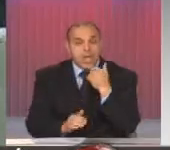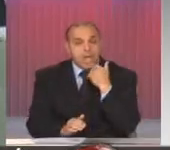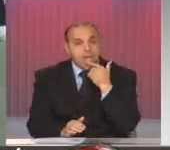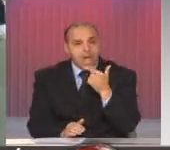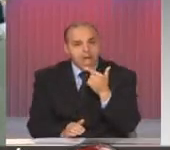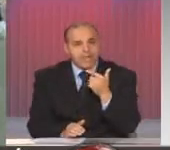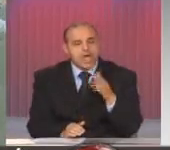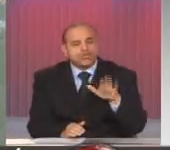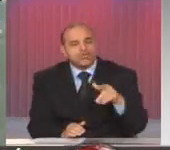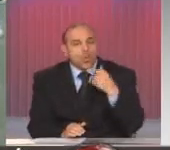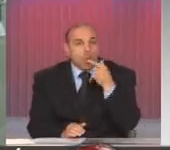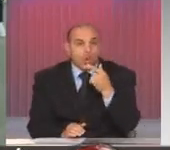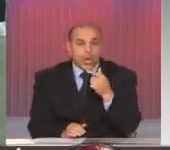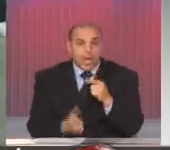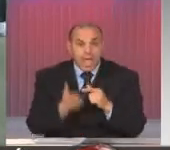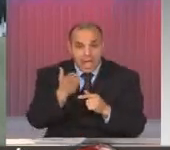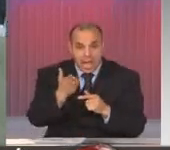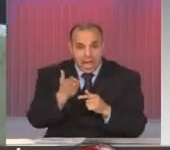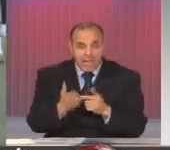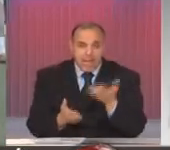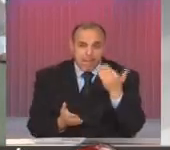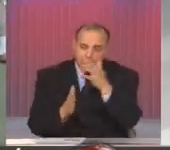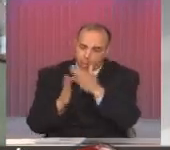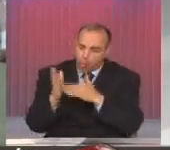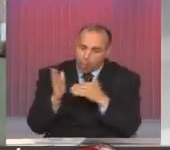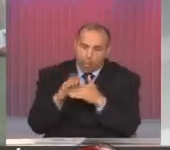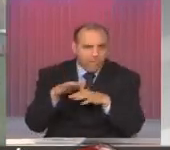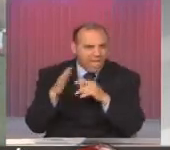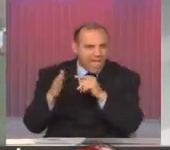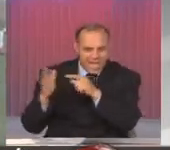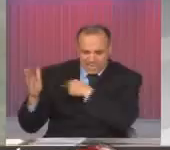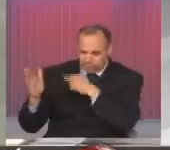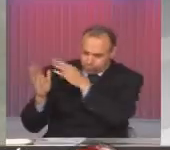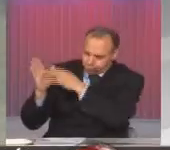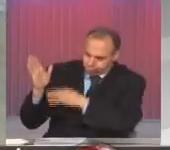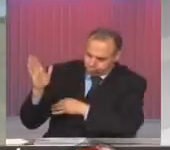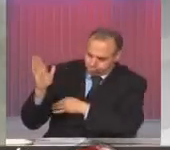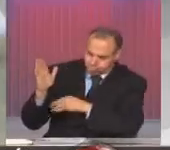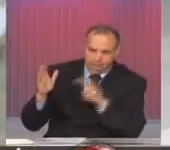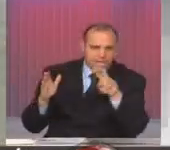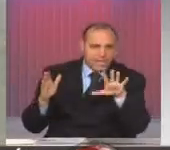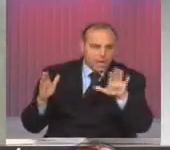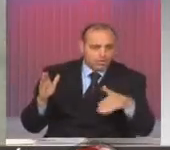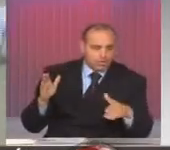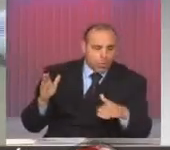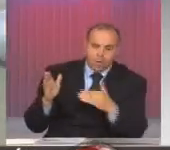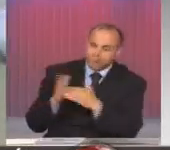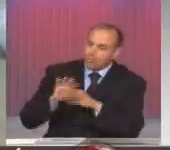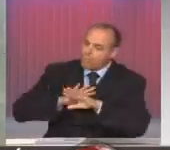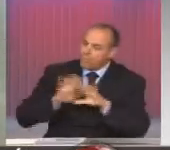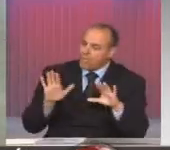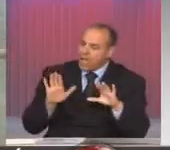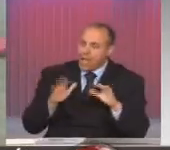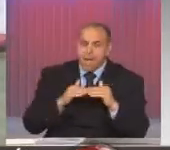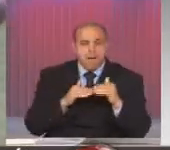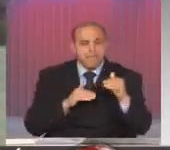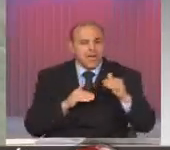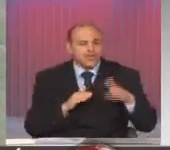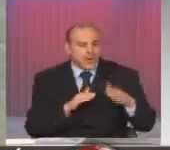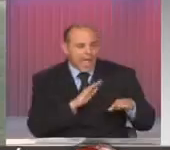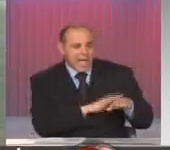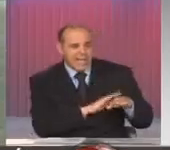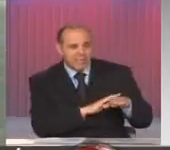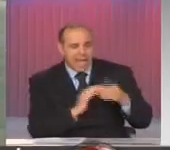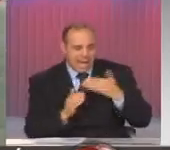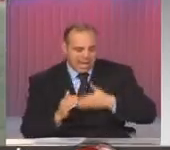الوطني جورج ليكانس كان حدد أمس القائمة النهائية التي ضمت 23 لاعبا، والتي شهدت استبعاد الظهير الأيسر